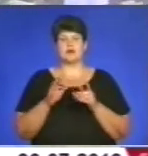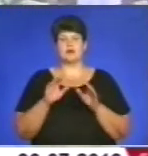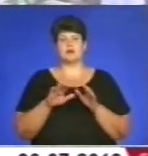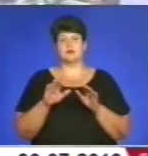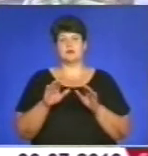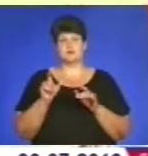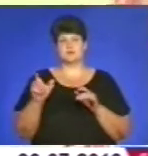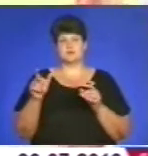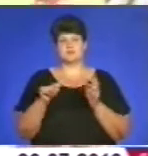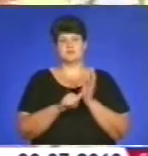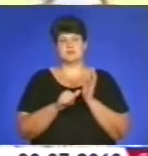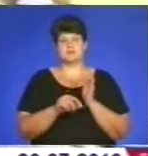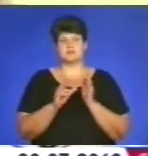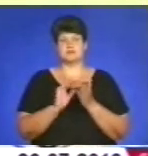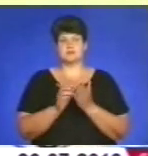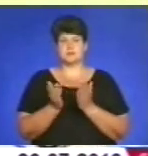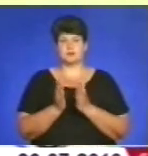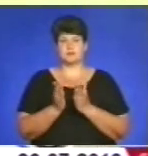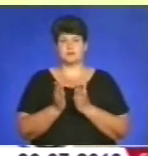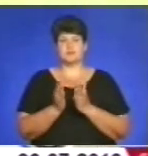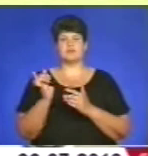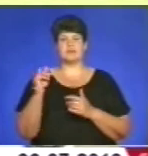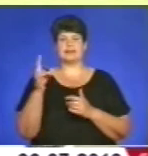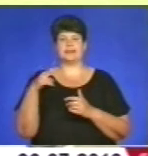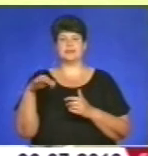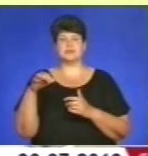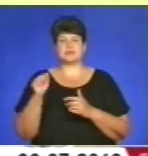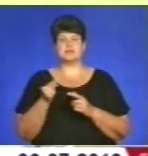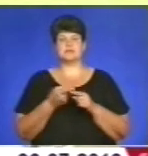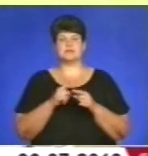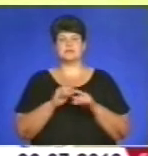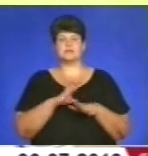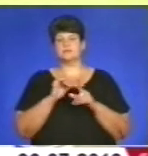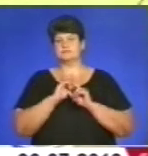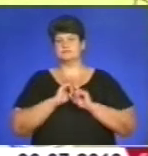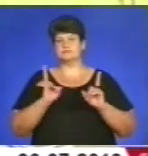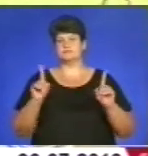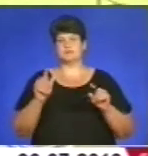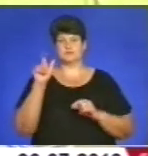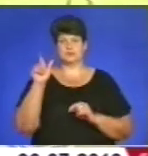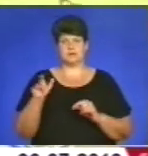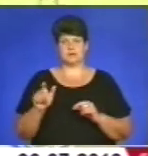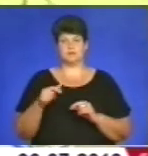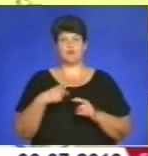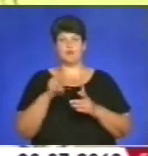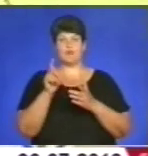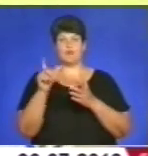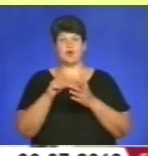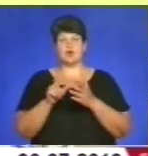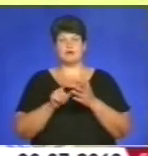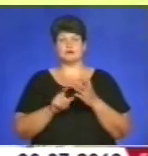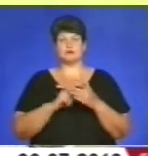поетичних збірок. Іван Демчишин це дивовижної був сили людина. Він був поетично